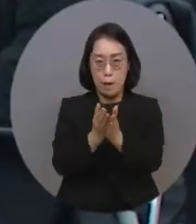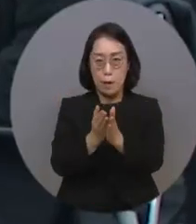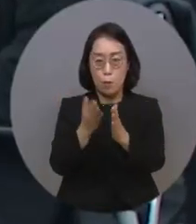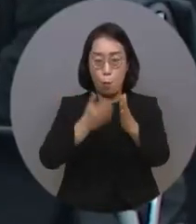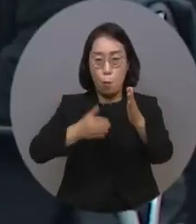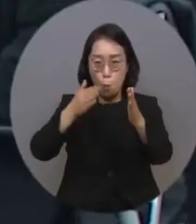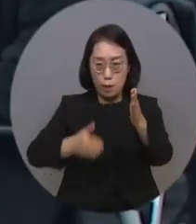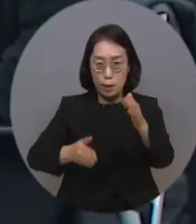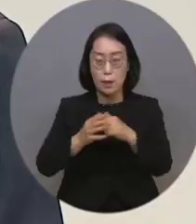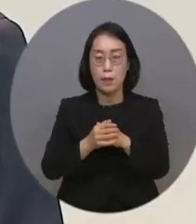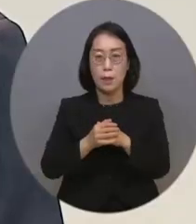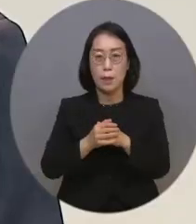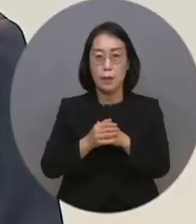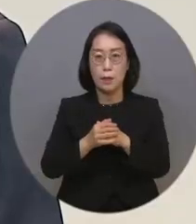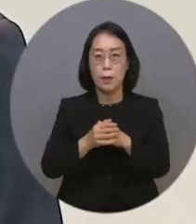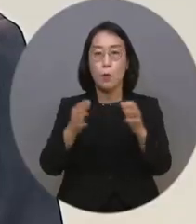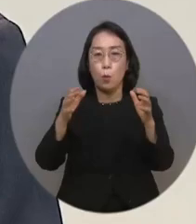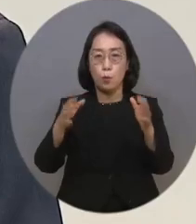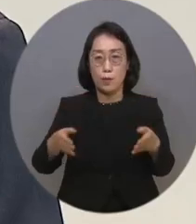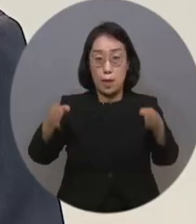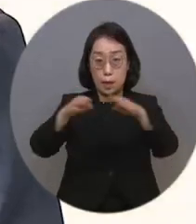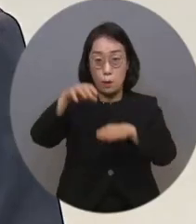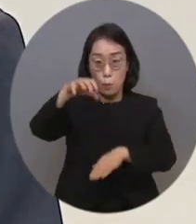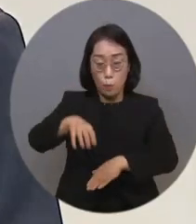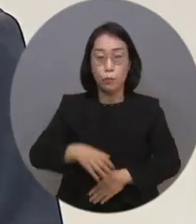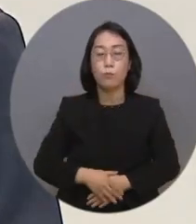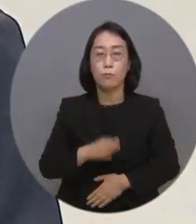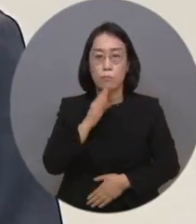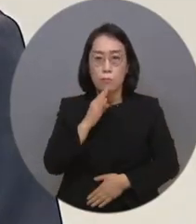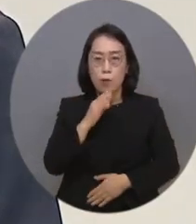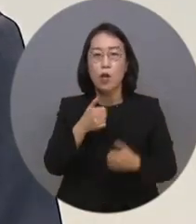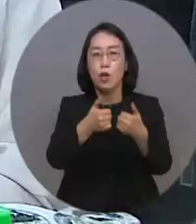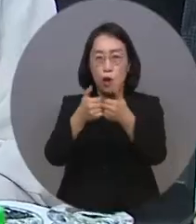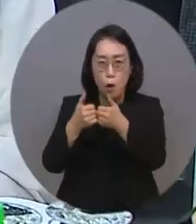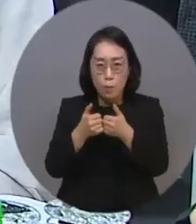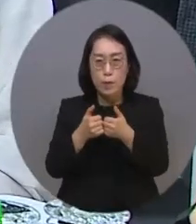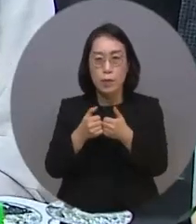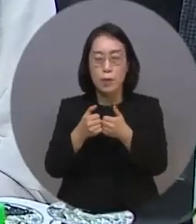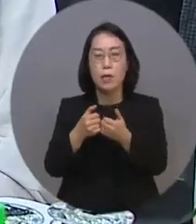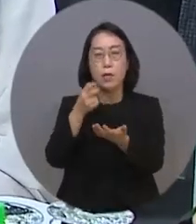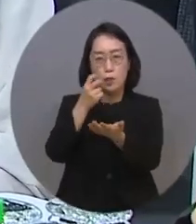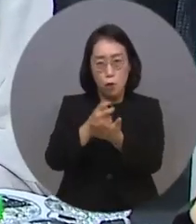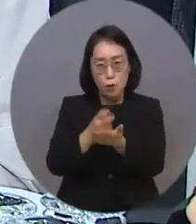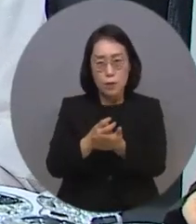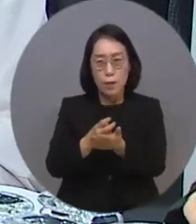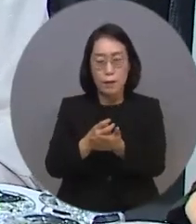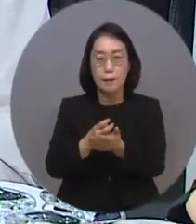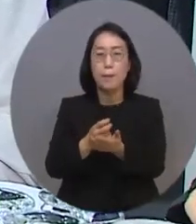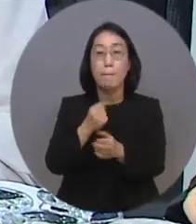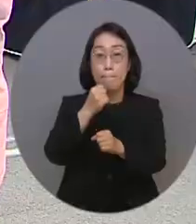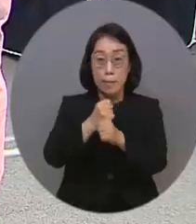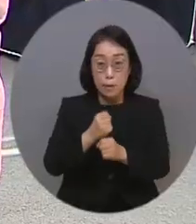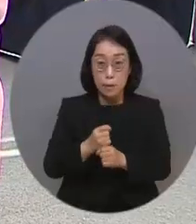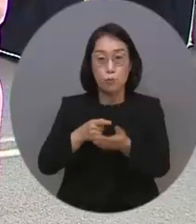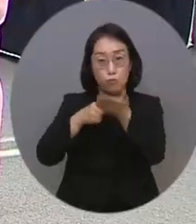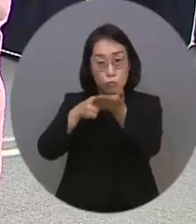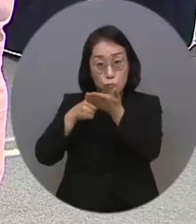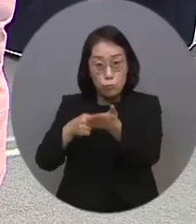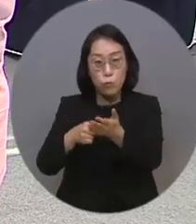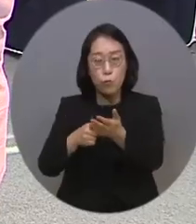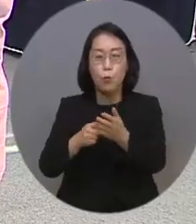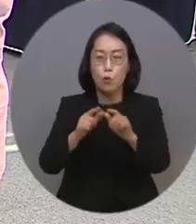사회복지공익법인입니다. 민간 사회복지 증진을 위한 협의 조정과 정책 개발, 사회적 취약계층을 위한 사업 수행을